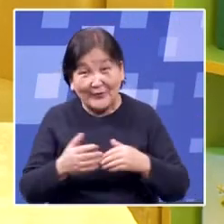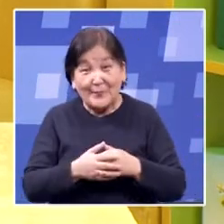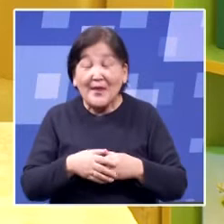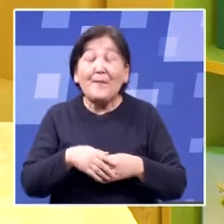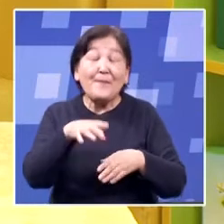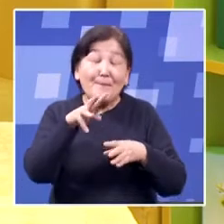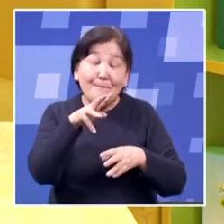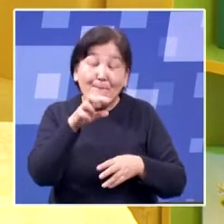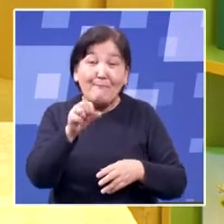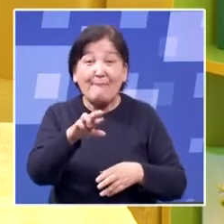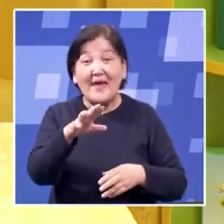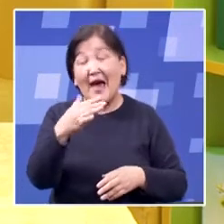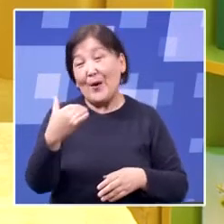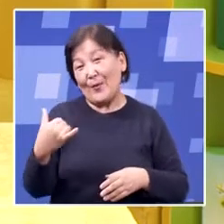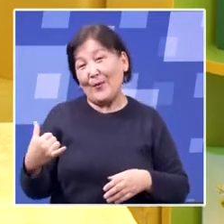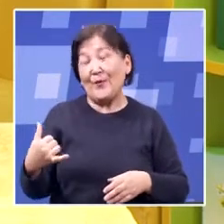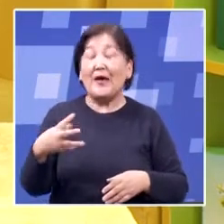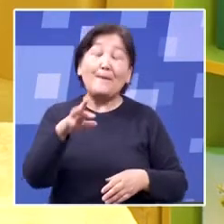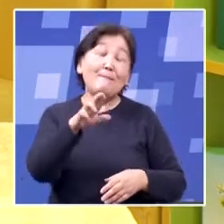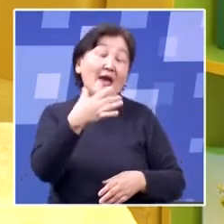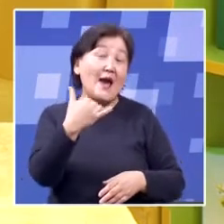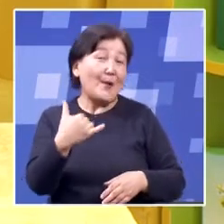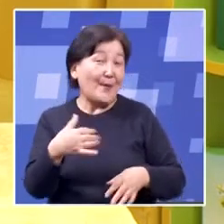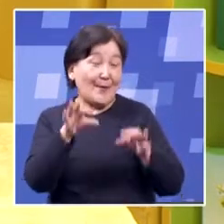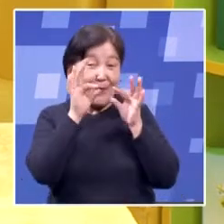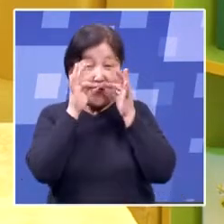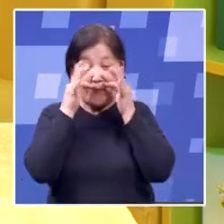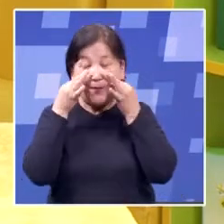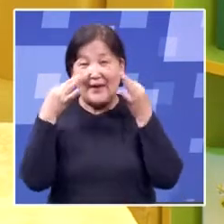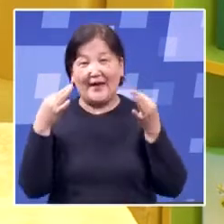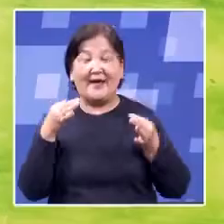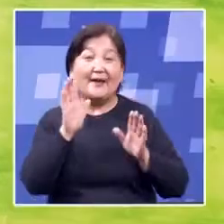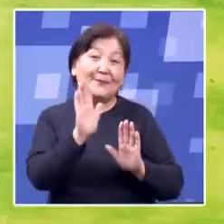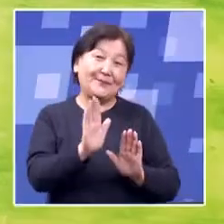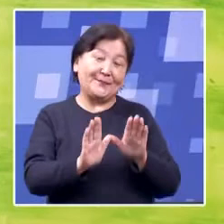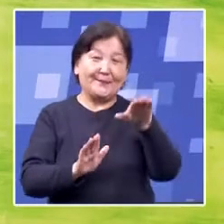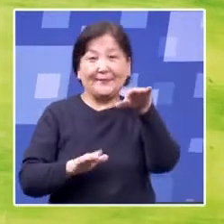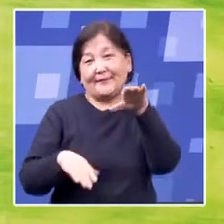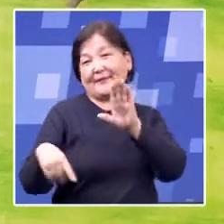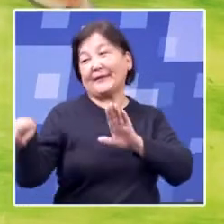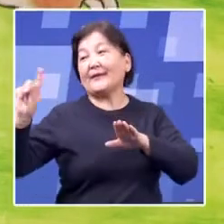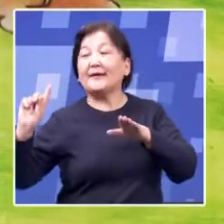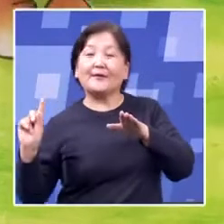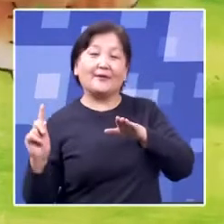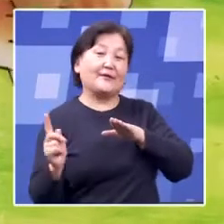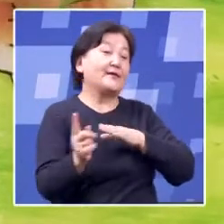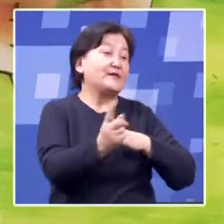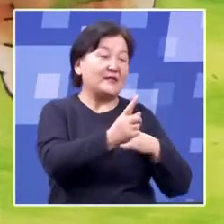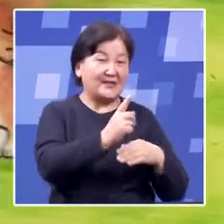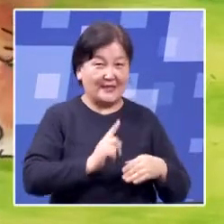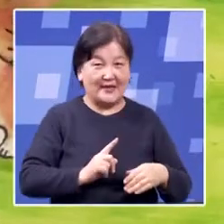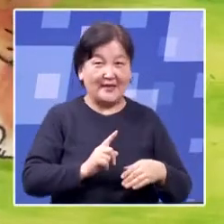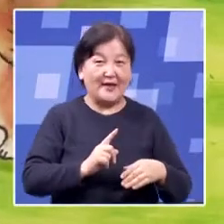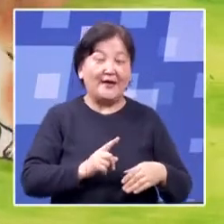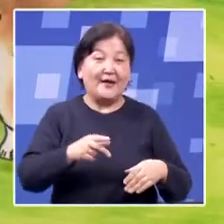муур мяу мяу мяу гэж дуугарсаар гэрийн